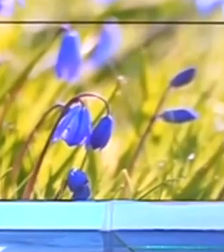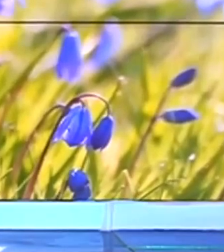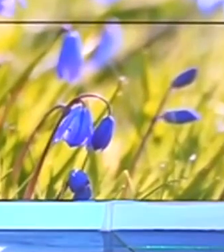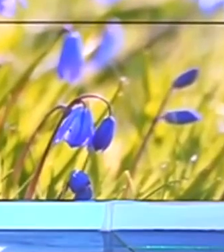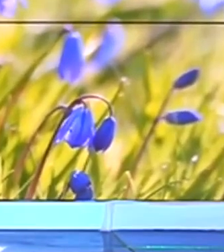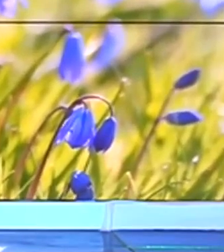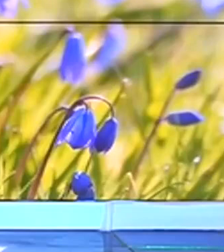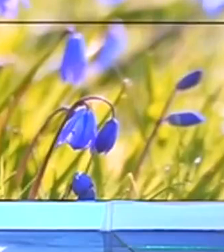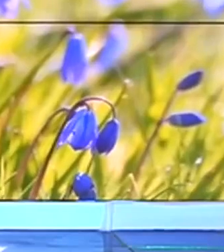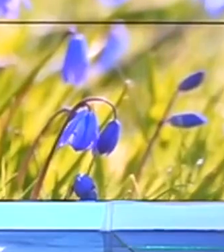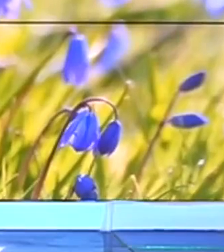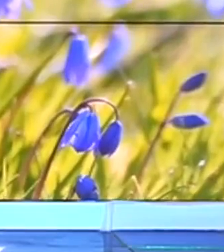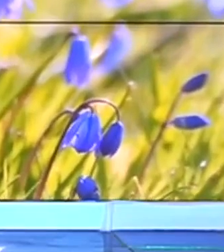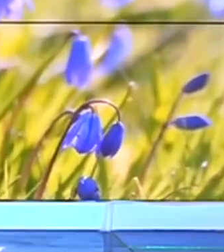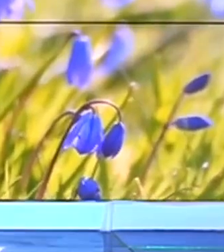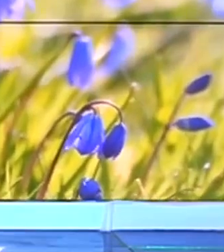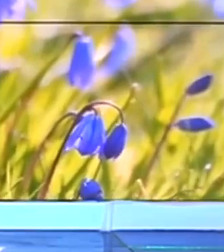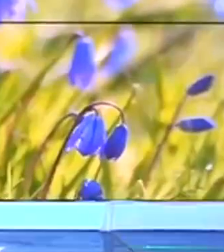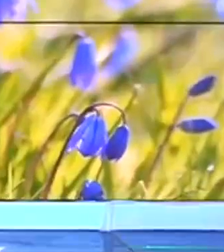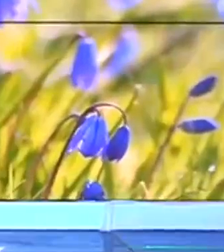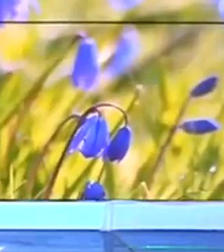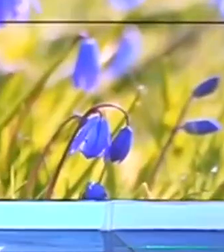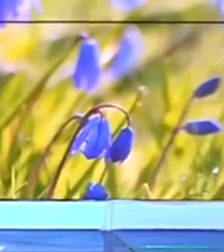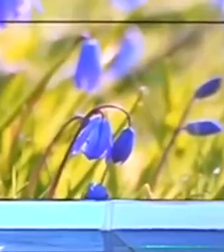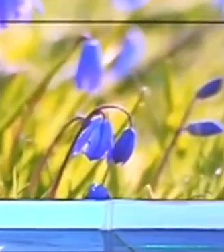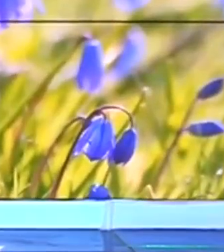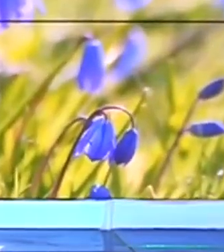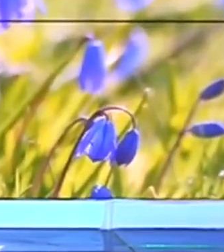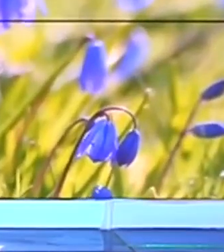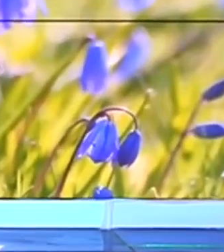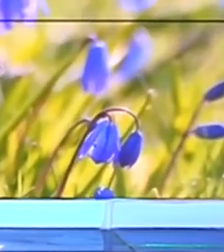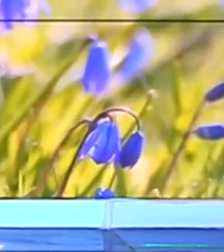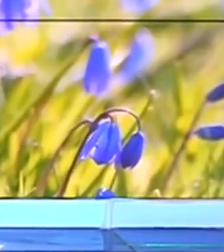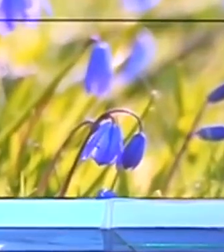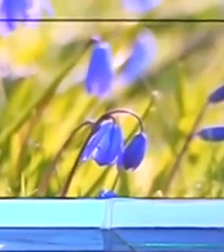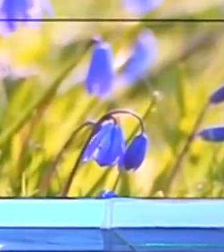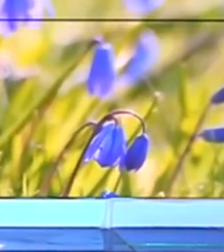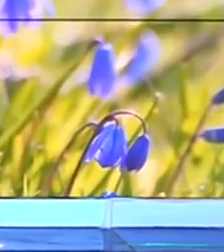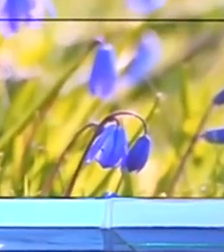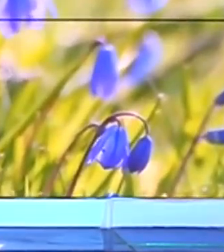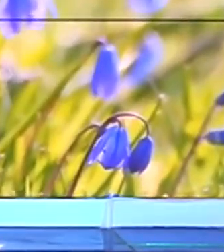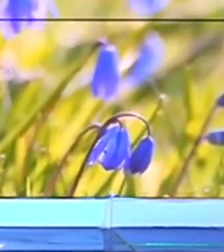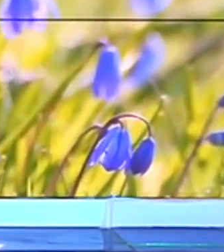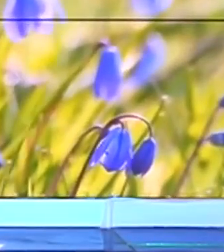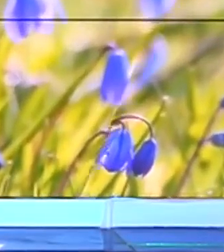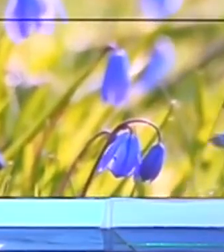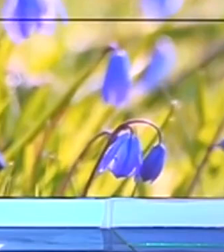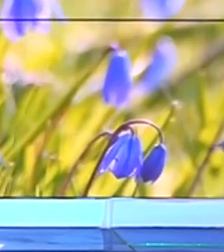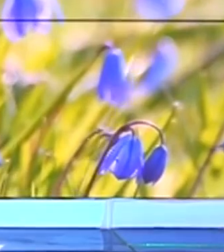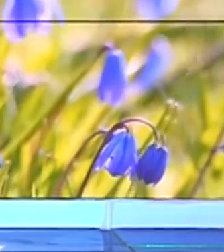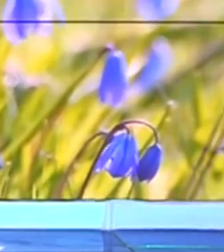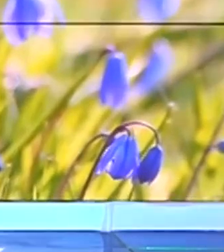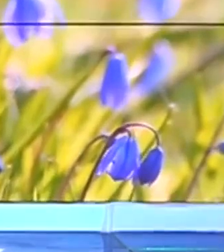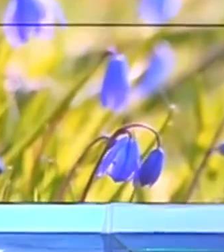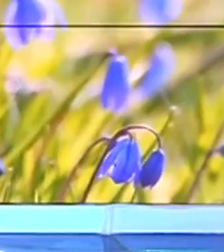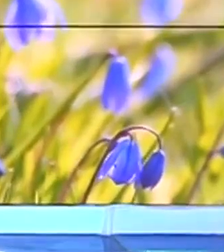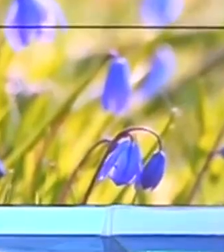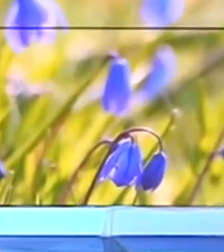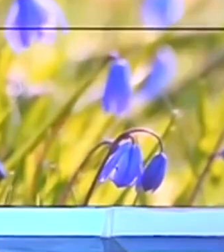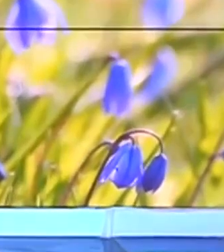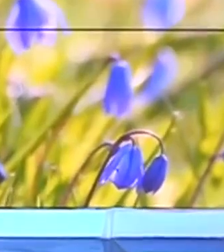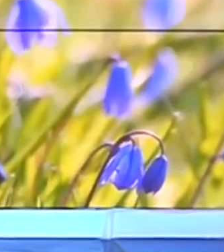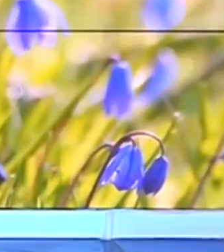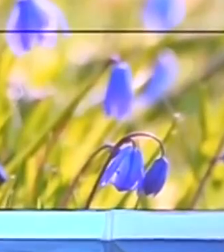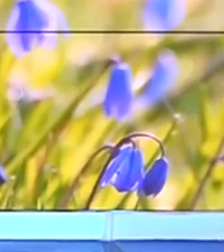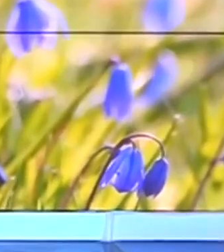нөлден жоғары болады. Шығыста жауын шашынсыз, Семей мен Өскеменде ауа температурасы түнде 7-9 градус аралығында, күндіз